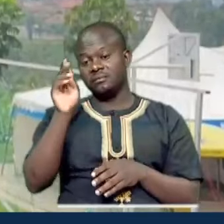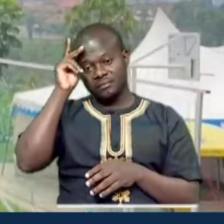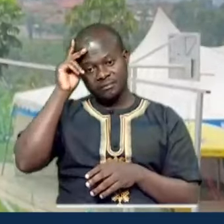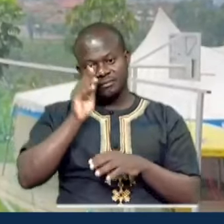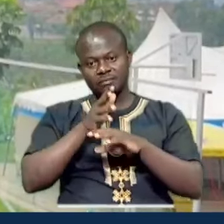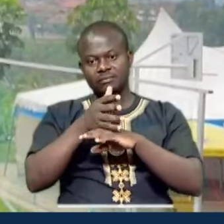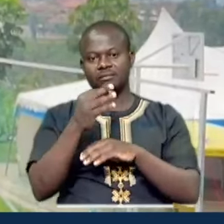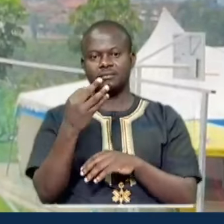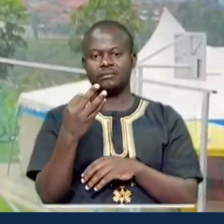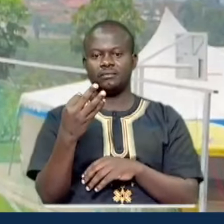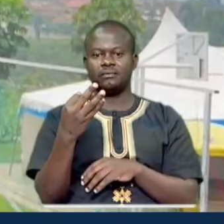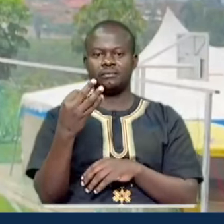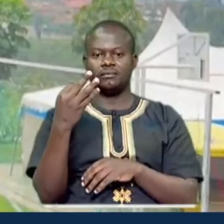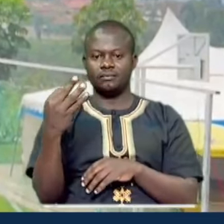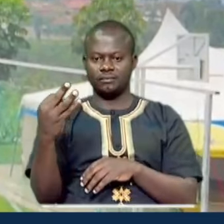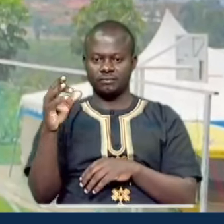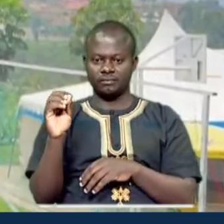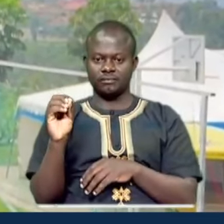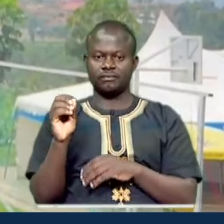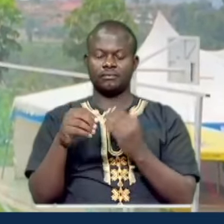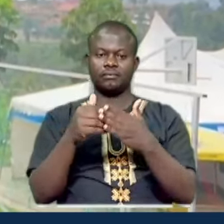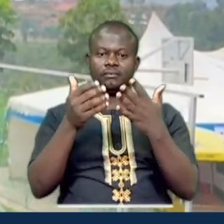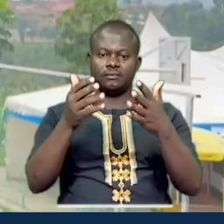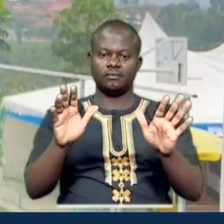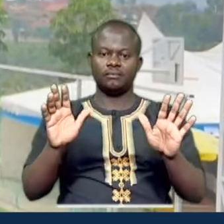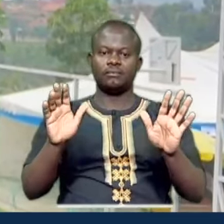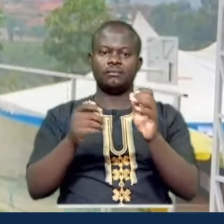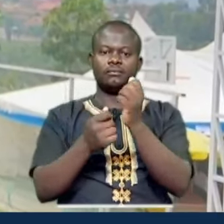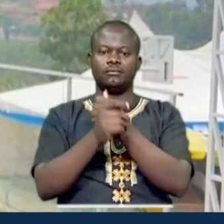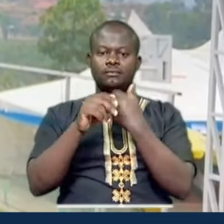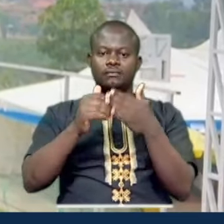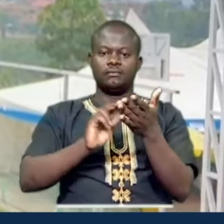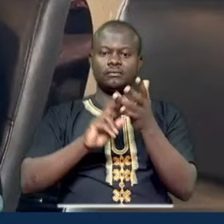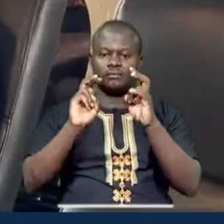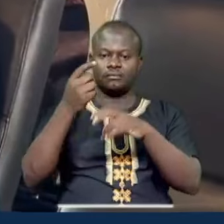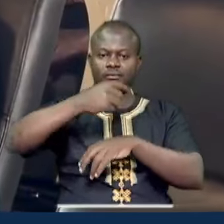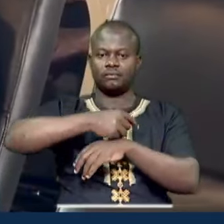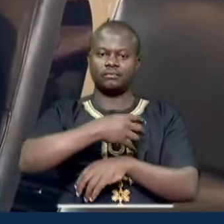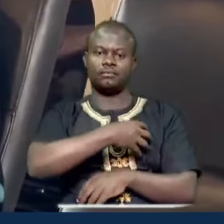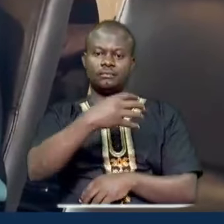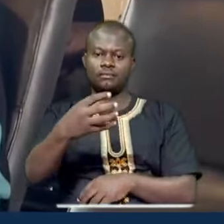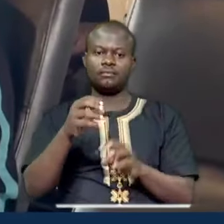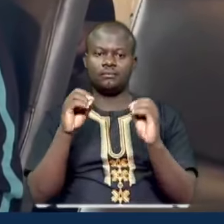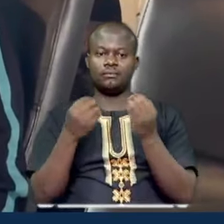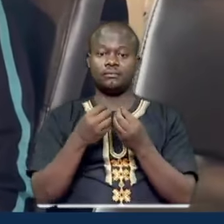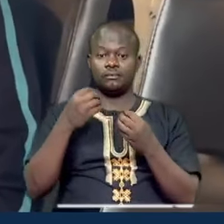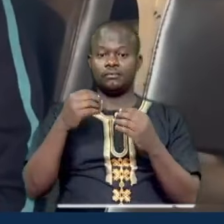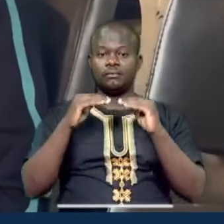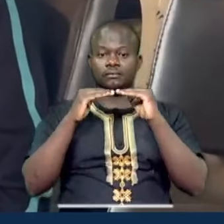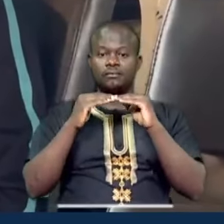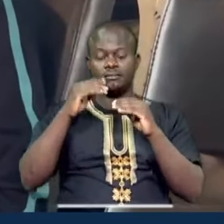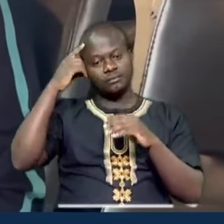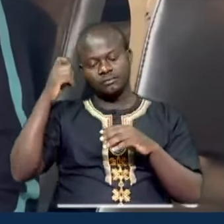barenga 330 bamaze kuba abantu bemeza ko uyu munsi bakize. Umuryango Rungano Ndota